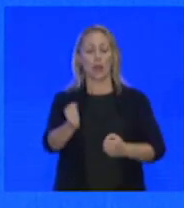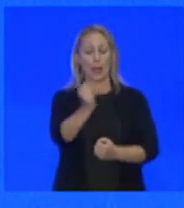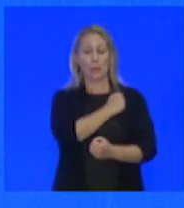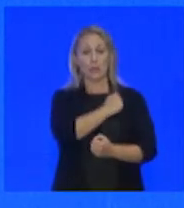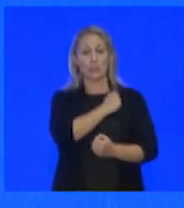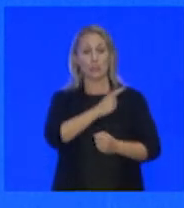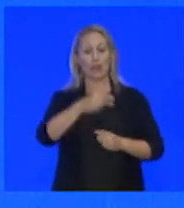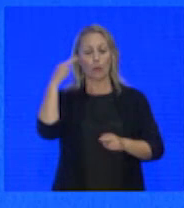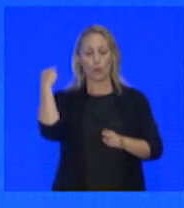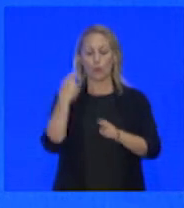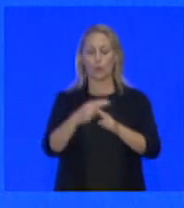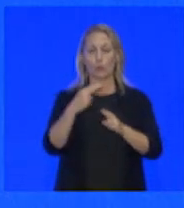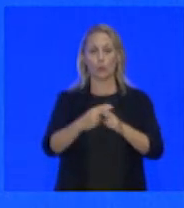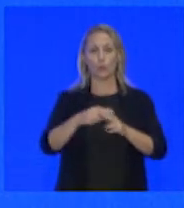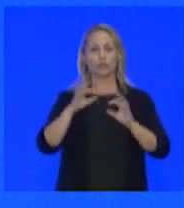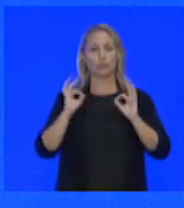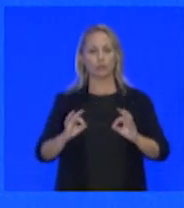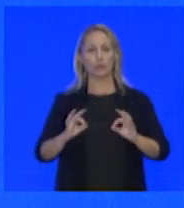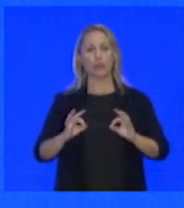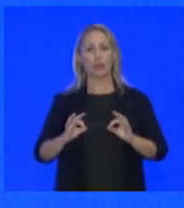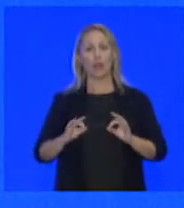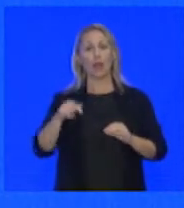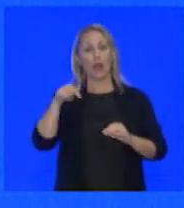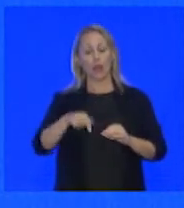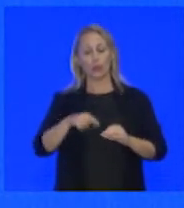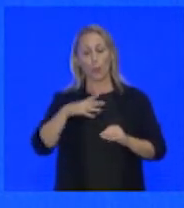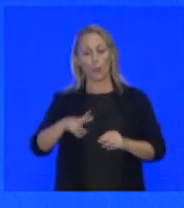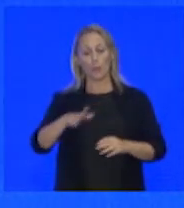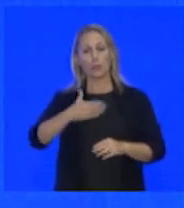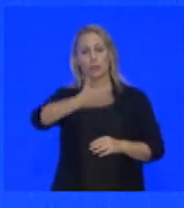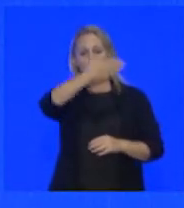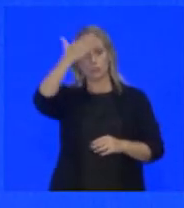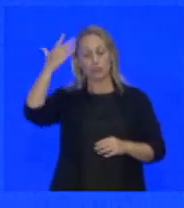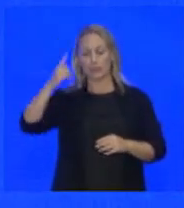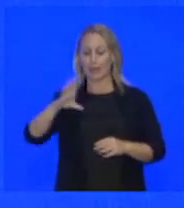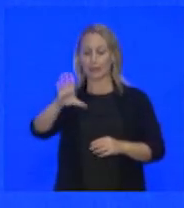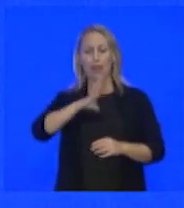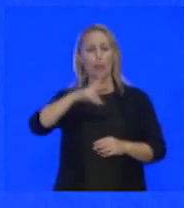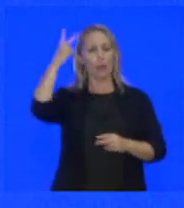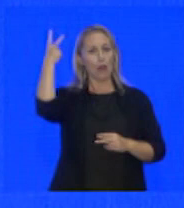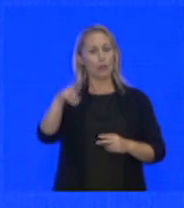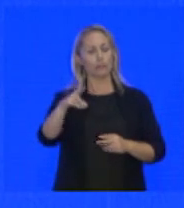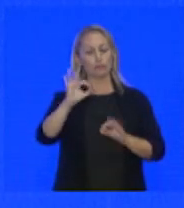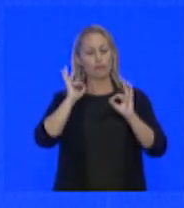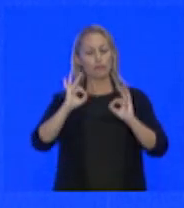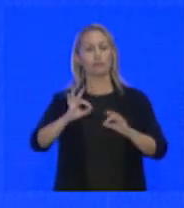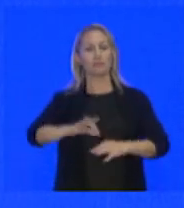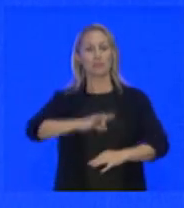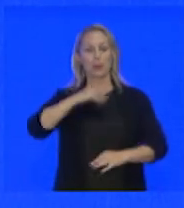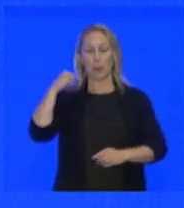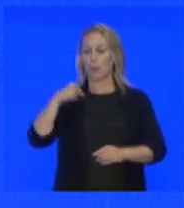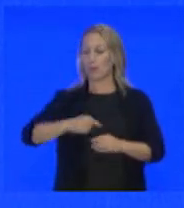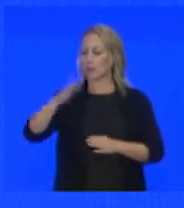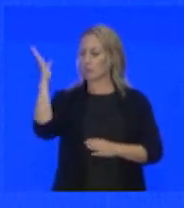τιμή να ηγούμε ενός φιλότιμου και πολυμήχανου λαού, που δεν λύγησε μπροστά στις